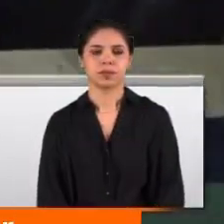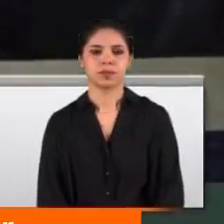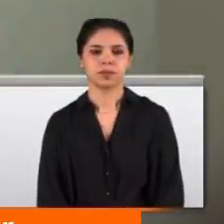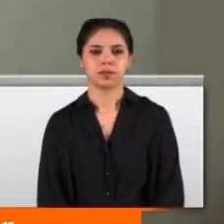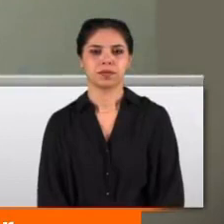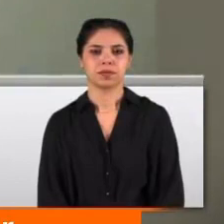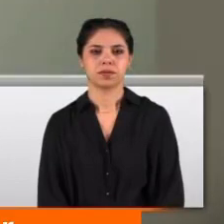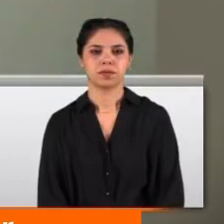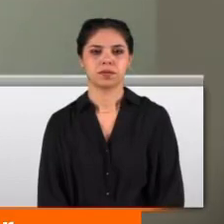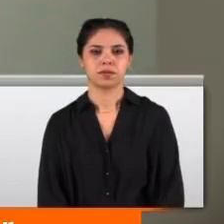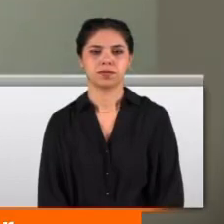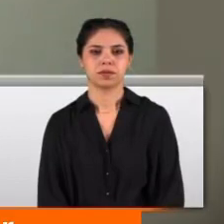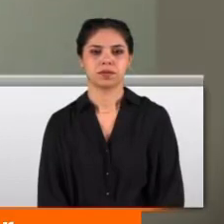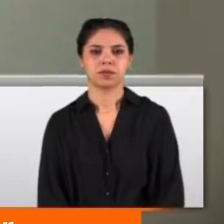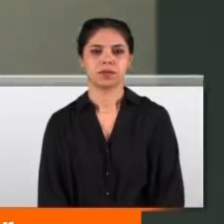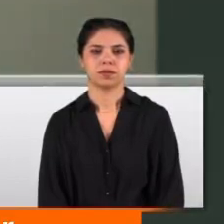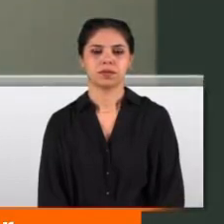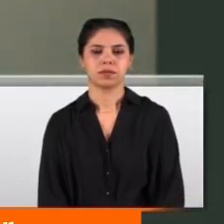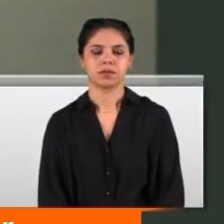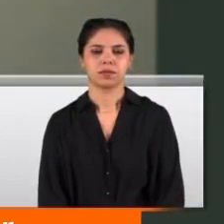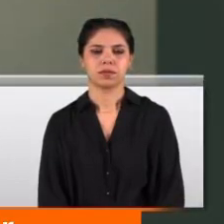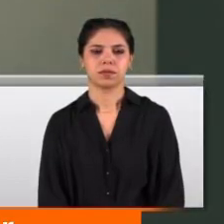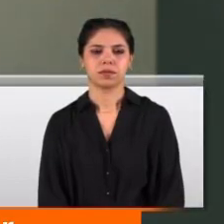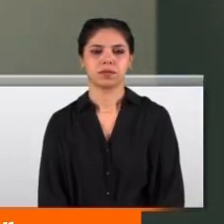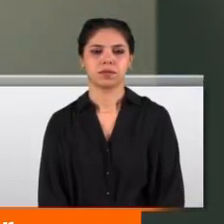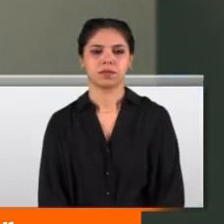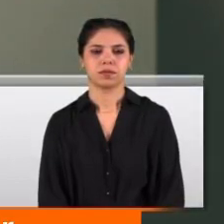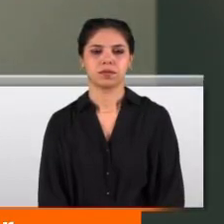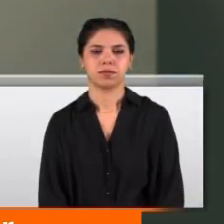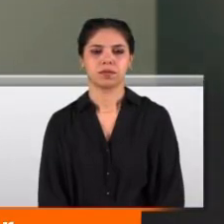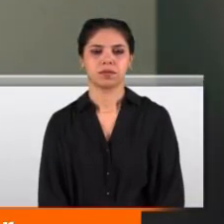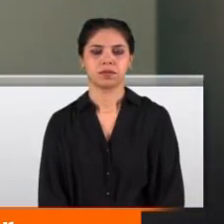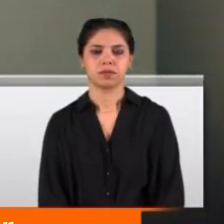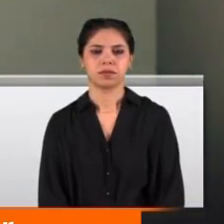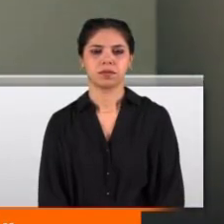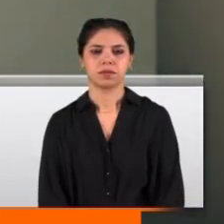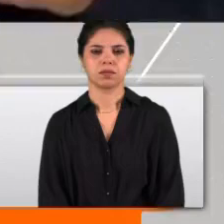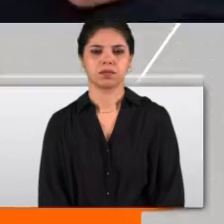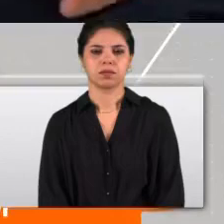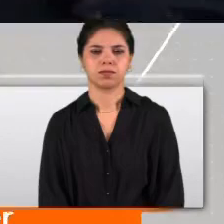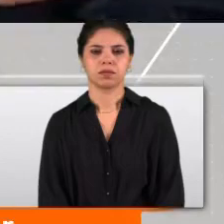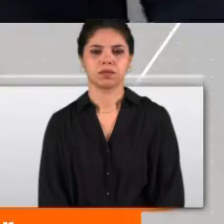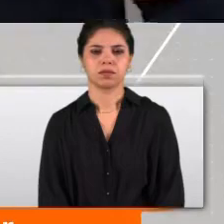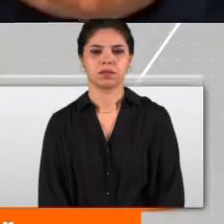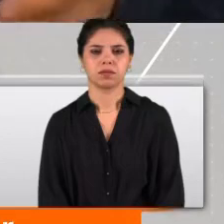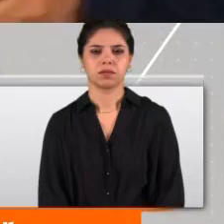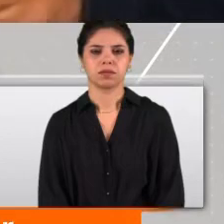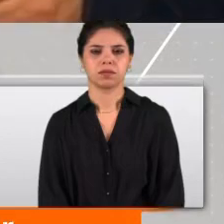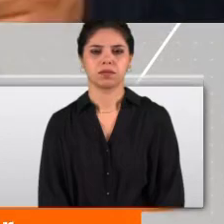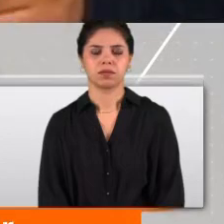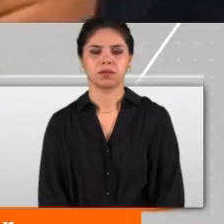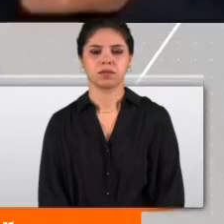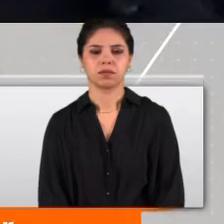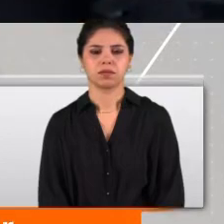Ay. Kanadından avcılar vurmuş. Baktık kartal değil, onu çözdük. Yani doğan mı şahin mi anlamadık. Şahinler özellikle havada